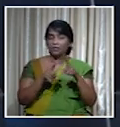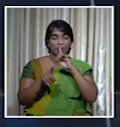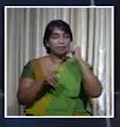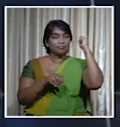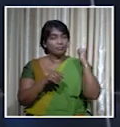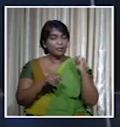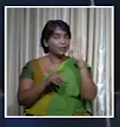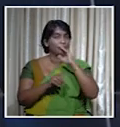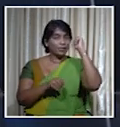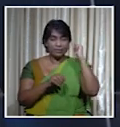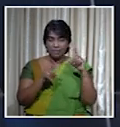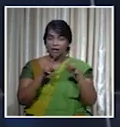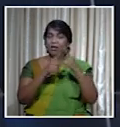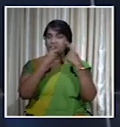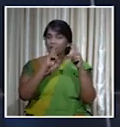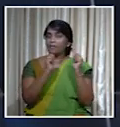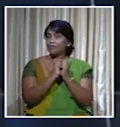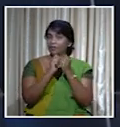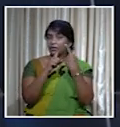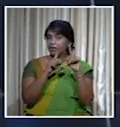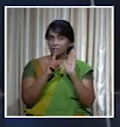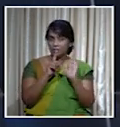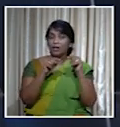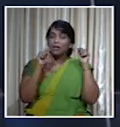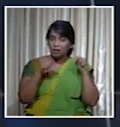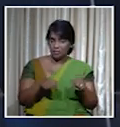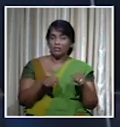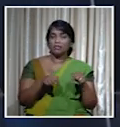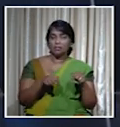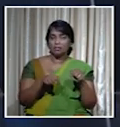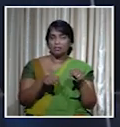එක එහෙම නැත්නම් ඒ අනිකුත් කටයුතු විතරක් නෙමෙයි අද වෙනකොට